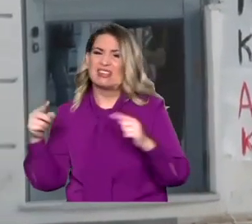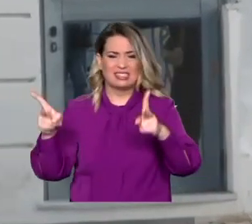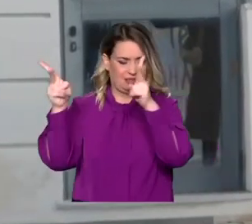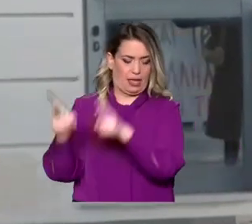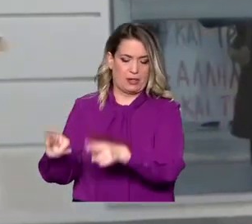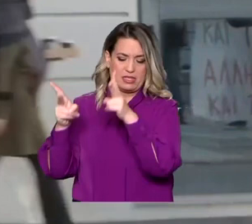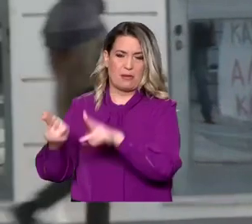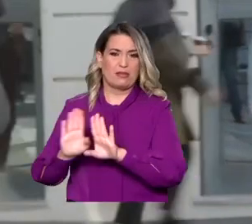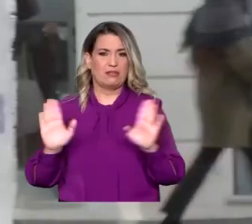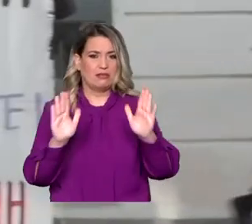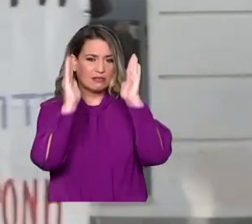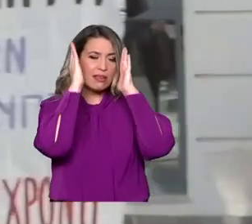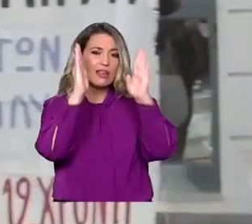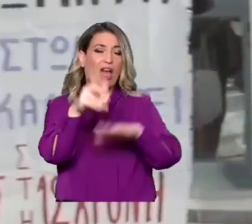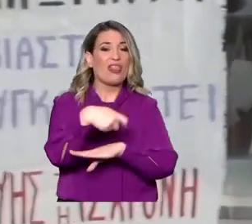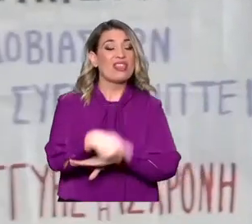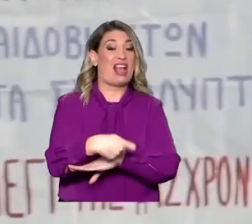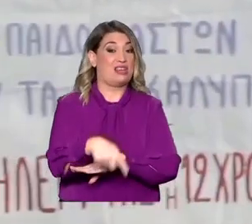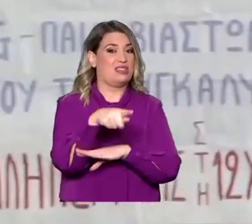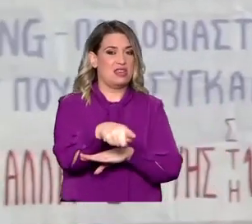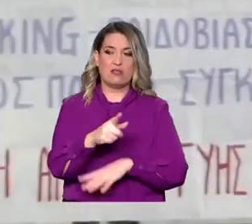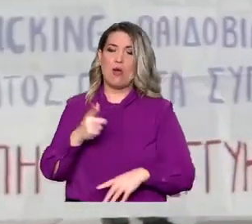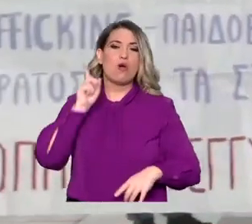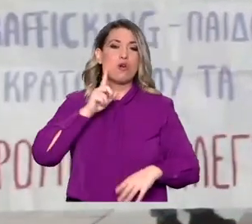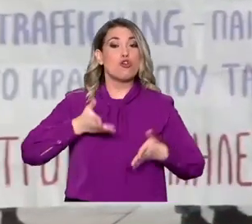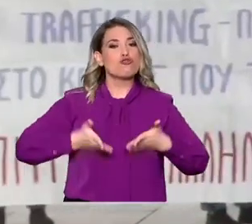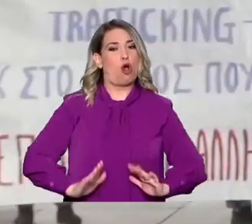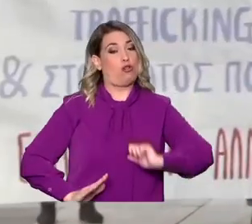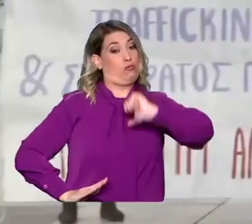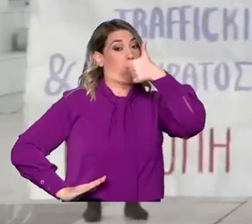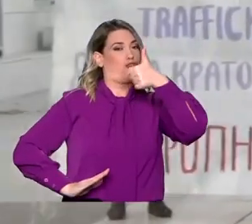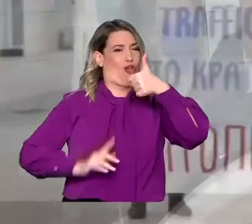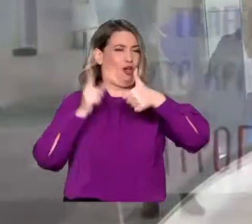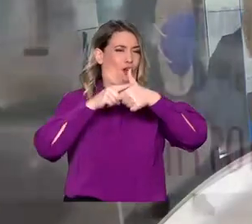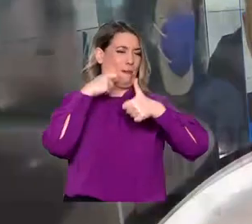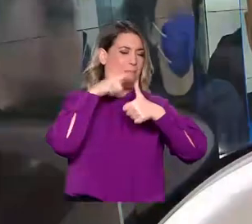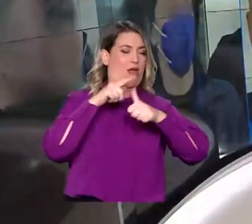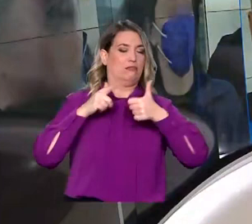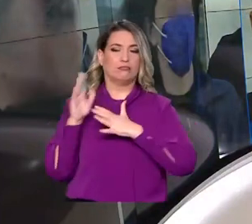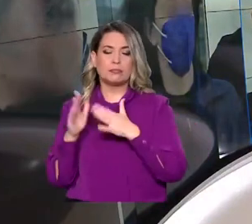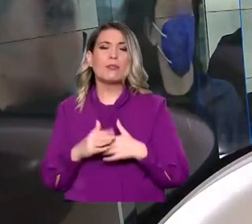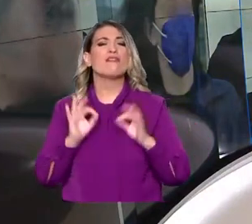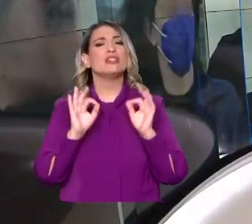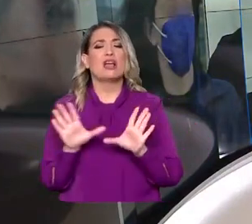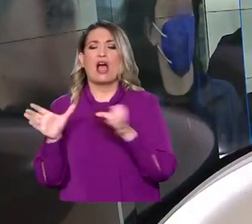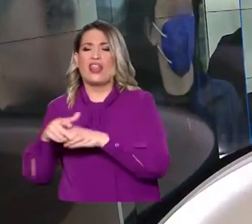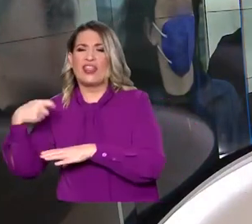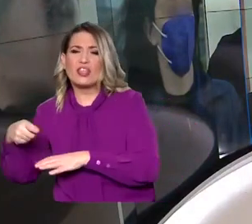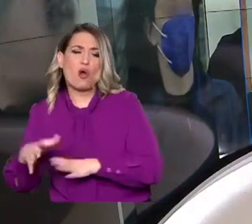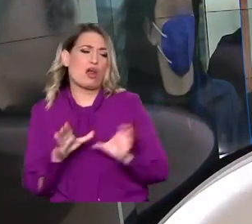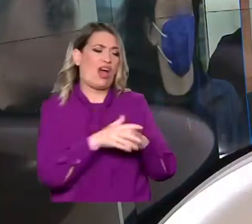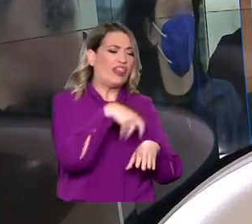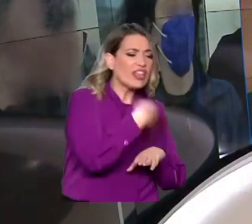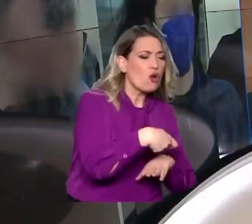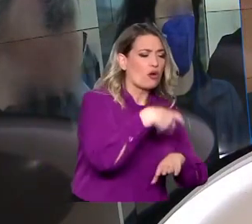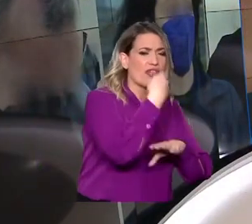μπορέσει να ξεκινήσει το δικαστήριο το οποίο σήμερα τι έγινε συγκροτήθηκε και σε σώμα νομιμοποιήθηκαν οι δικηγόροι κληρώθηκαν οι ένορκοι και από την